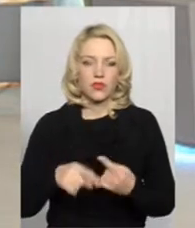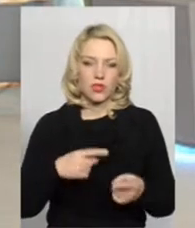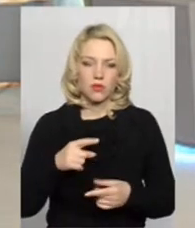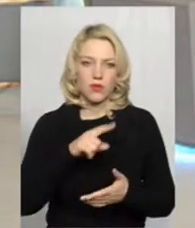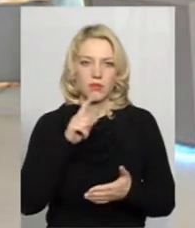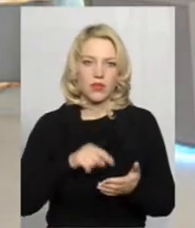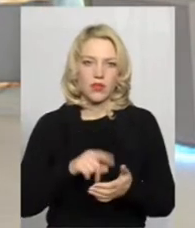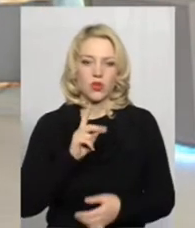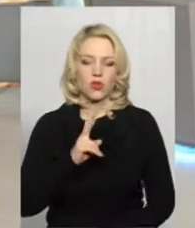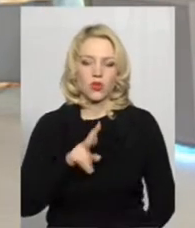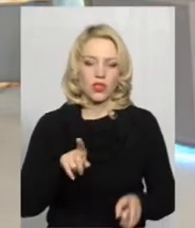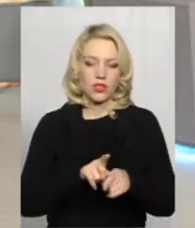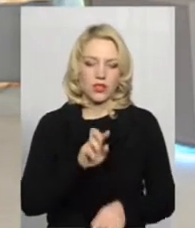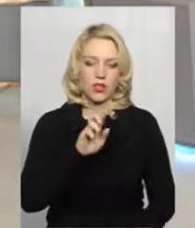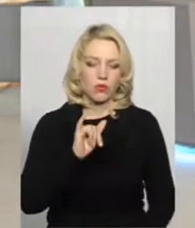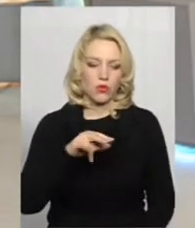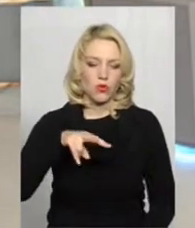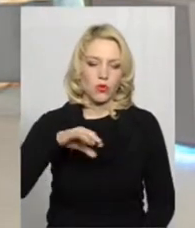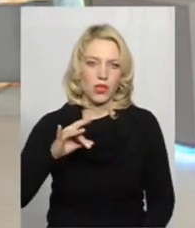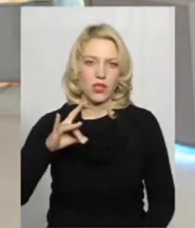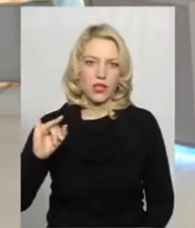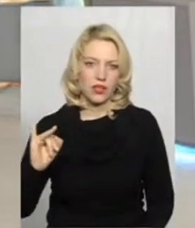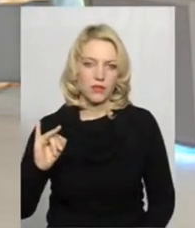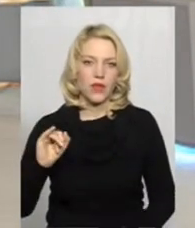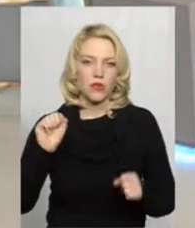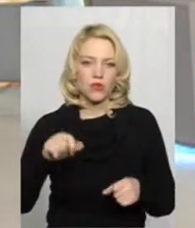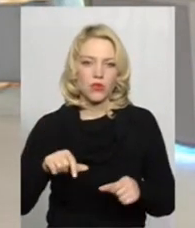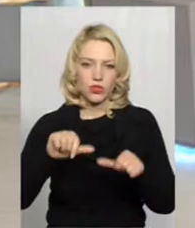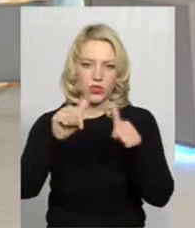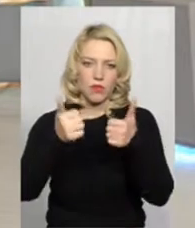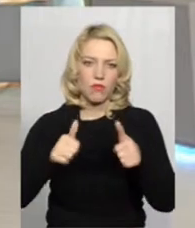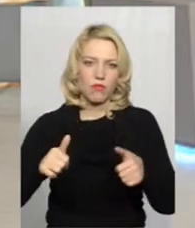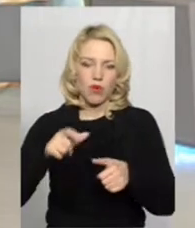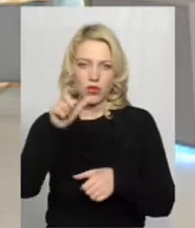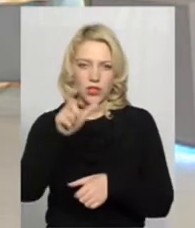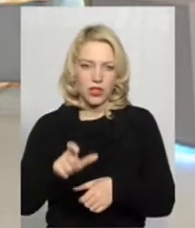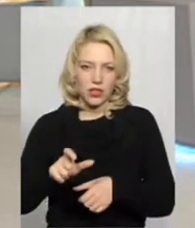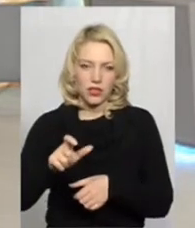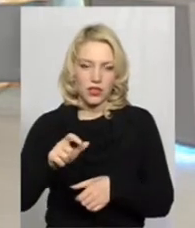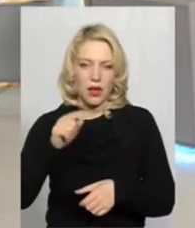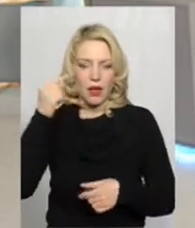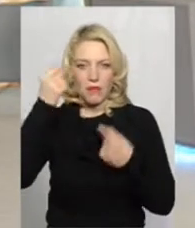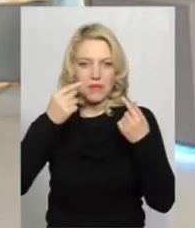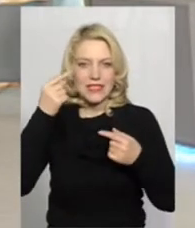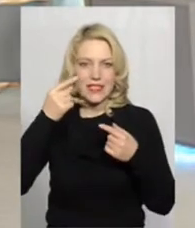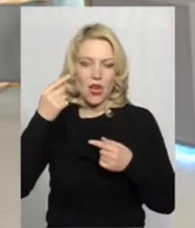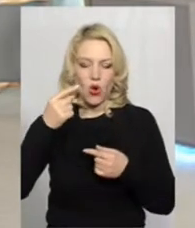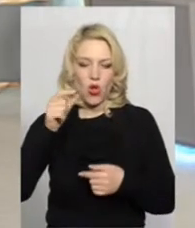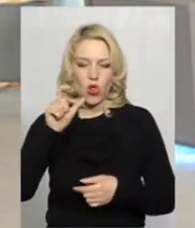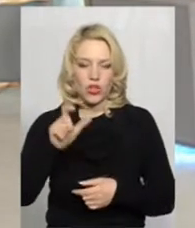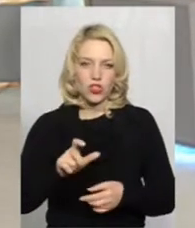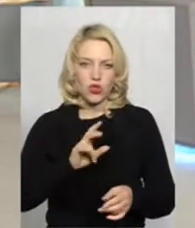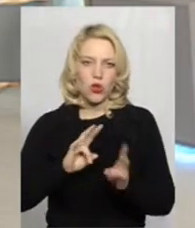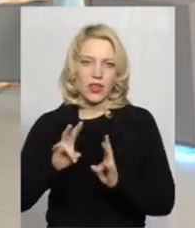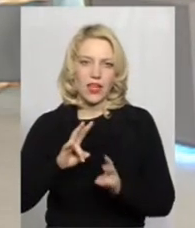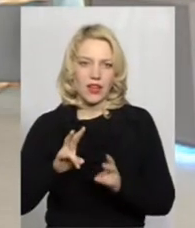хто такі булери? Можете ви описати портрет цього психологічного